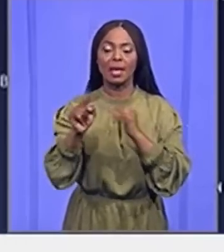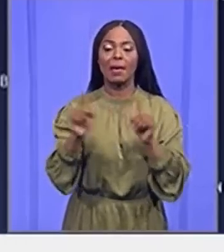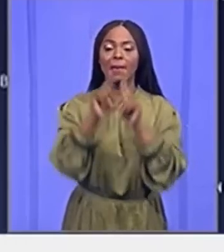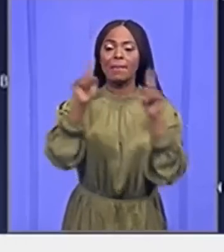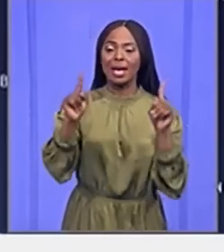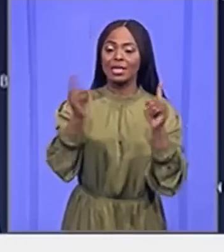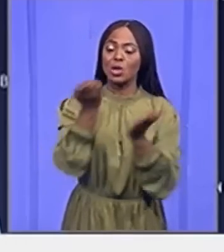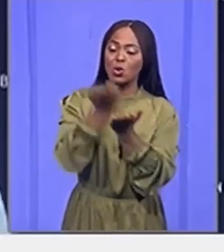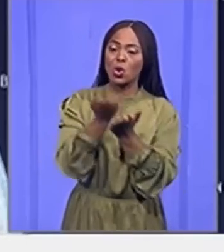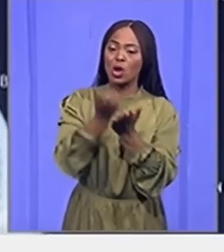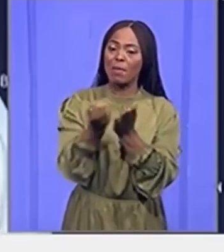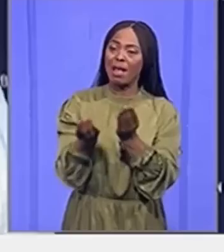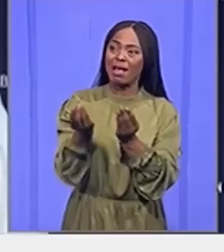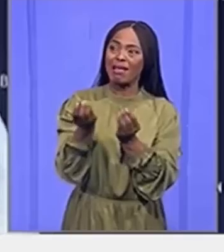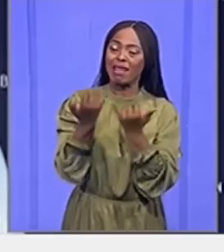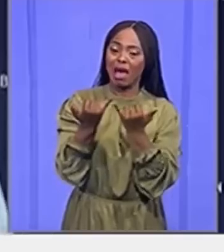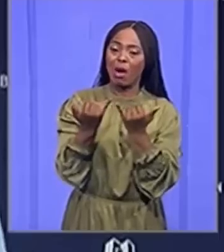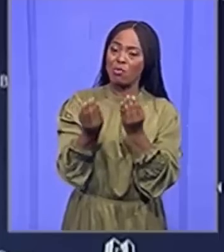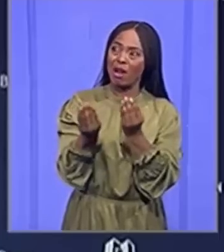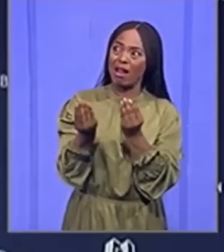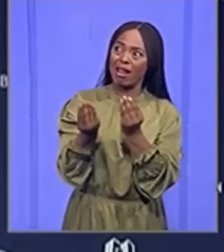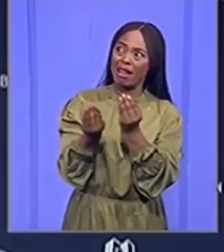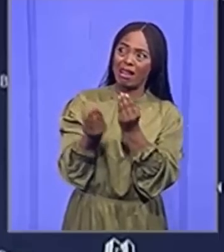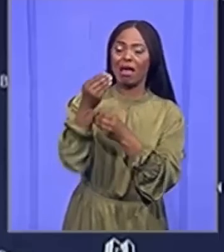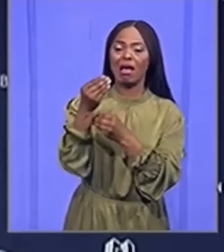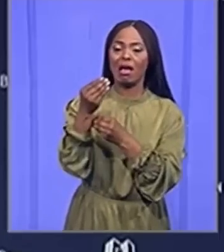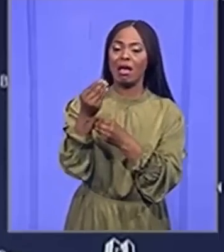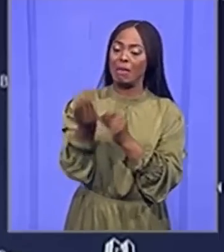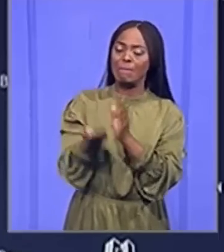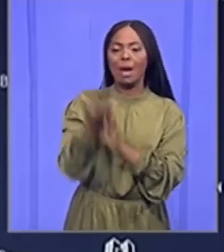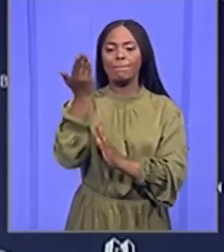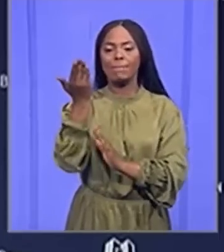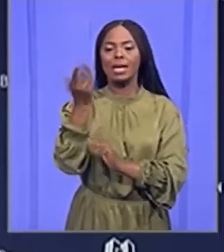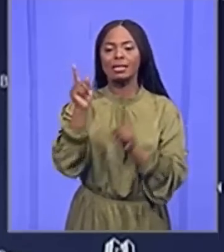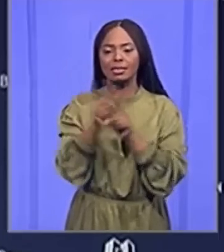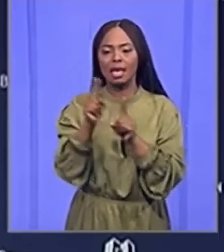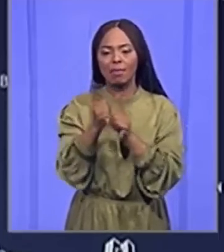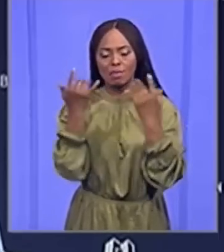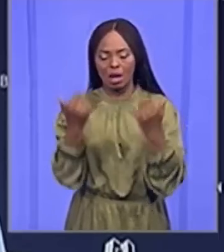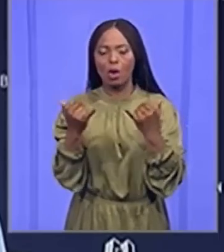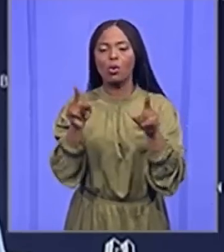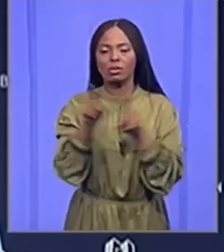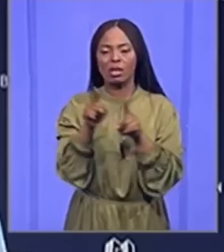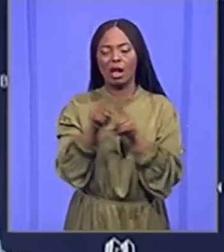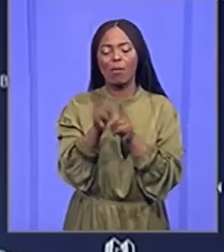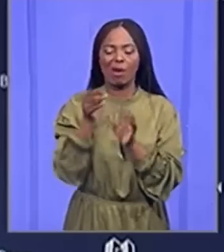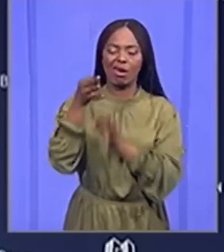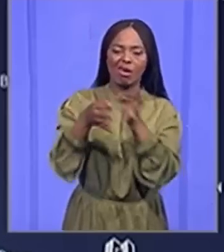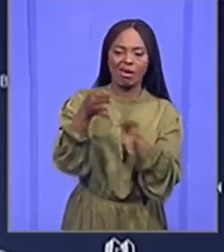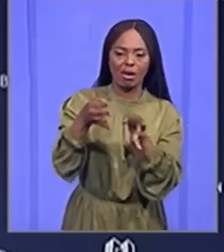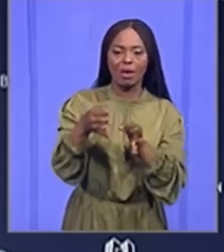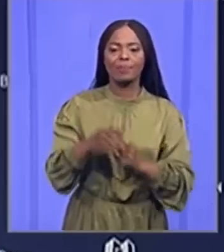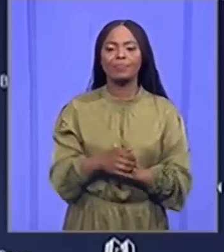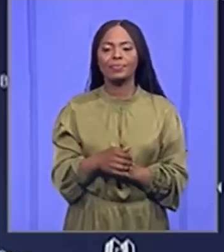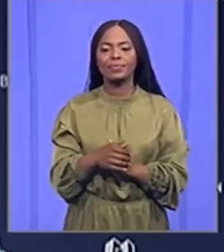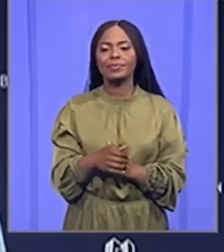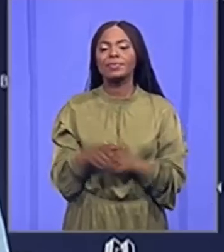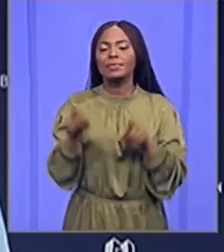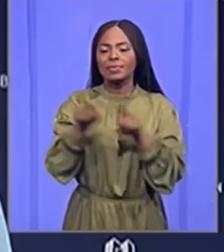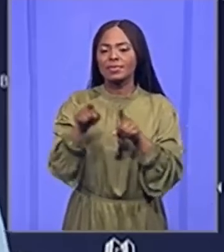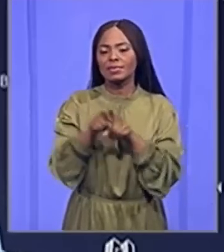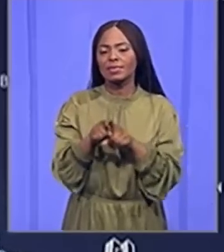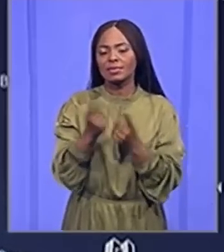ya ikonomi ke engwe e le gore le yona ba e lebeledišiša se sengwe gape ke gore na tše le gore ba na